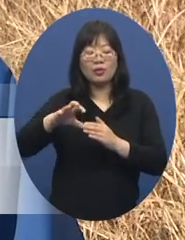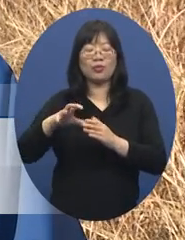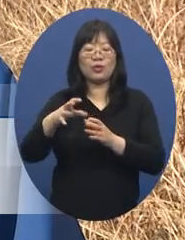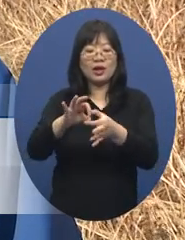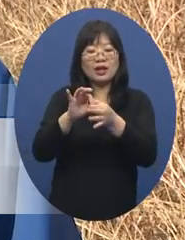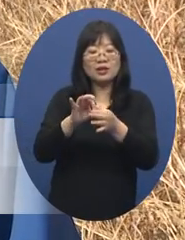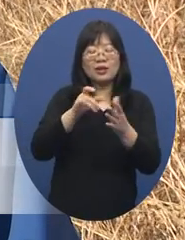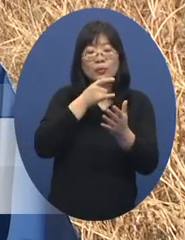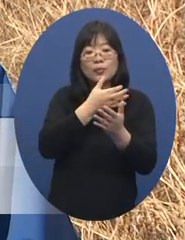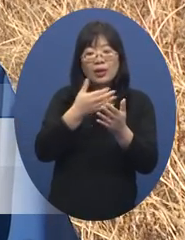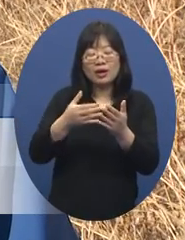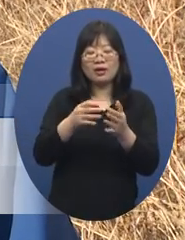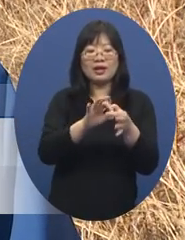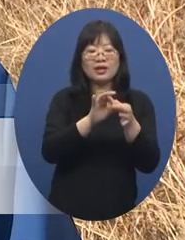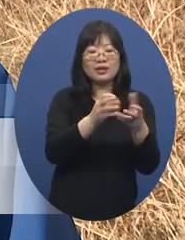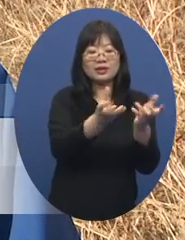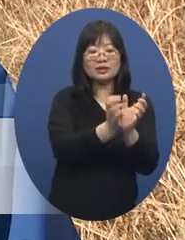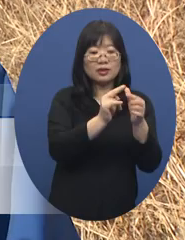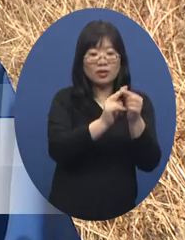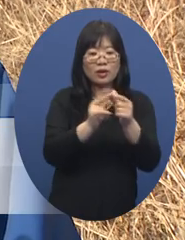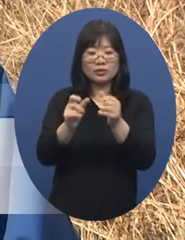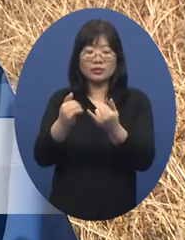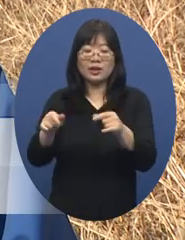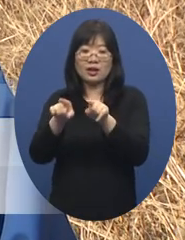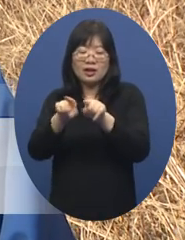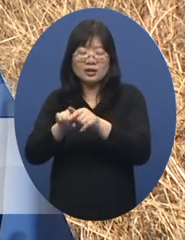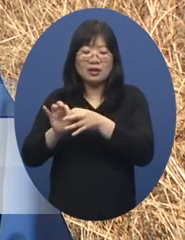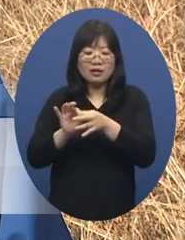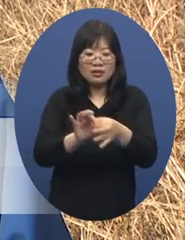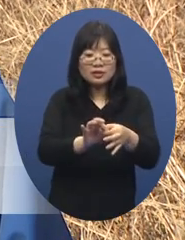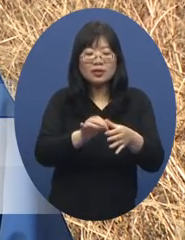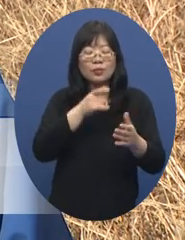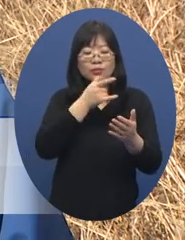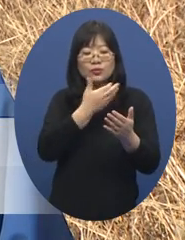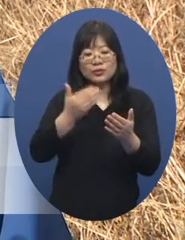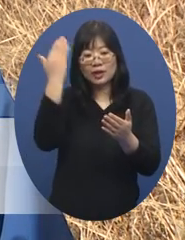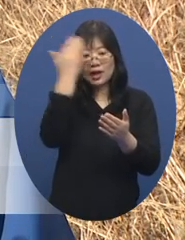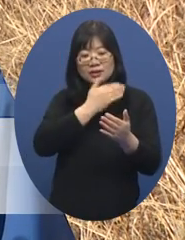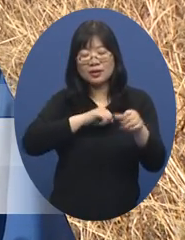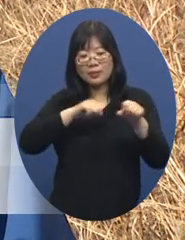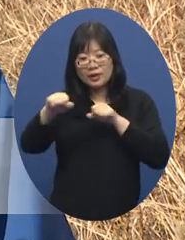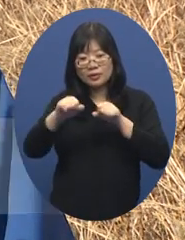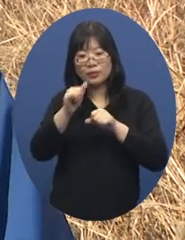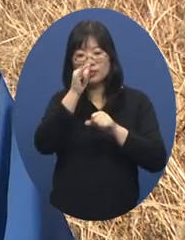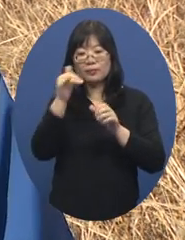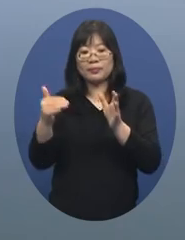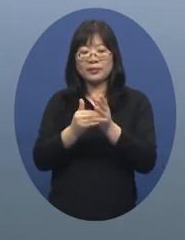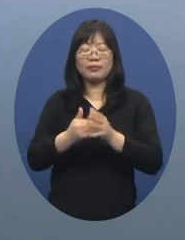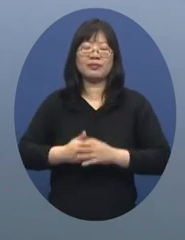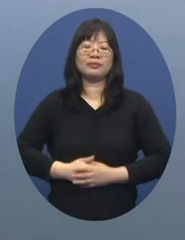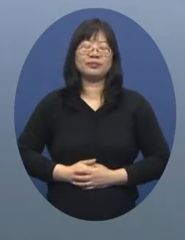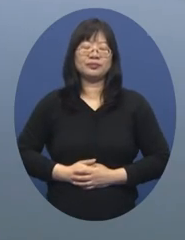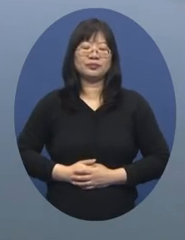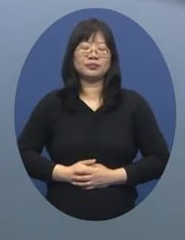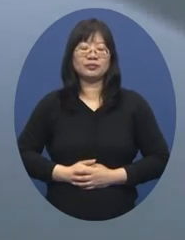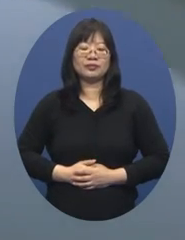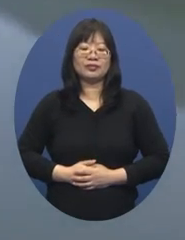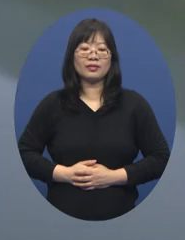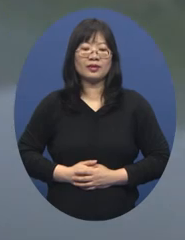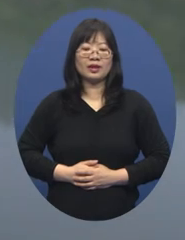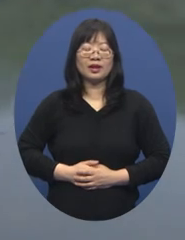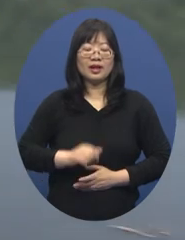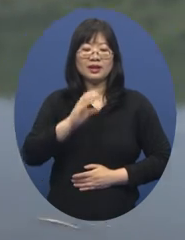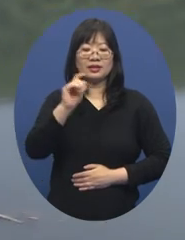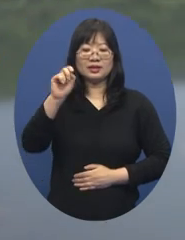대해서 관련 단체 및 주민들과 함께 지속적으로 하천 정화 활동을 추진해 나가도록 하겠습니다. 경기도